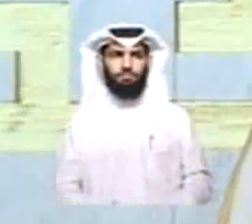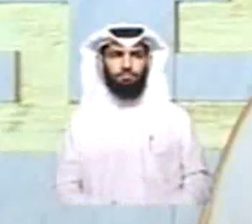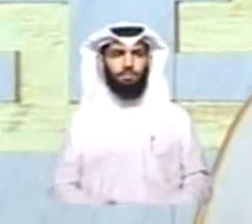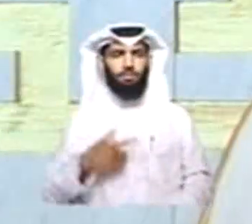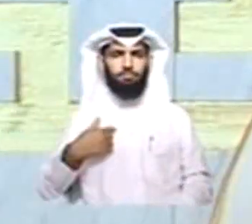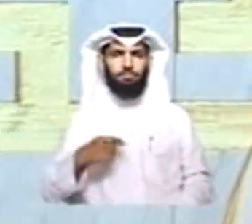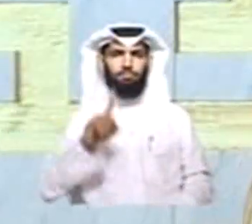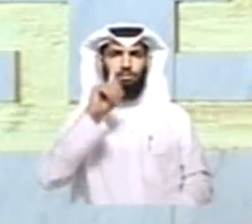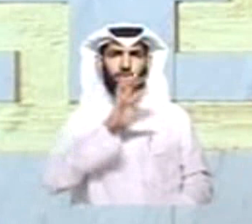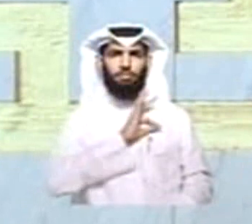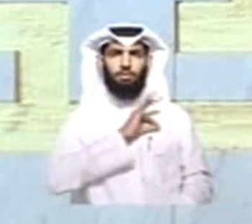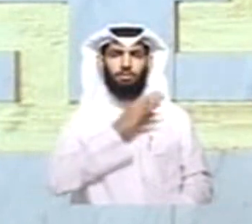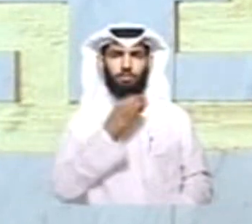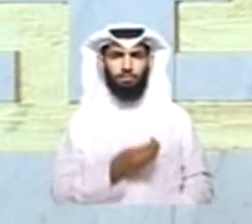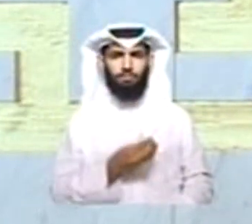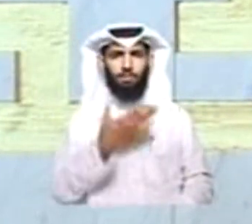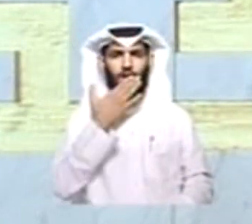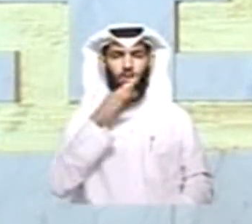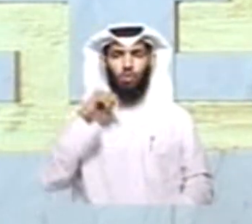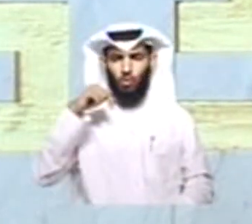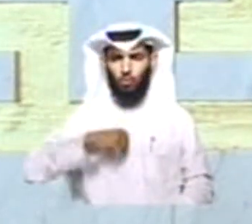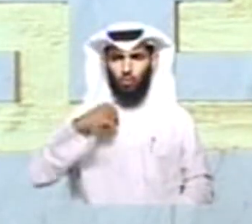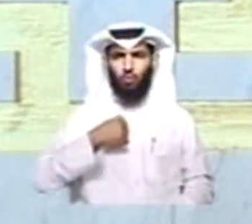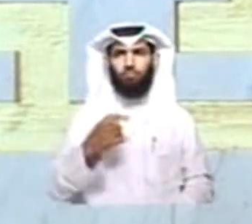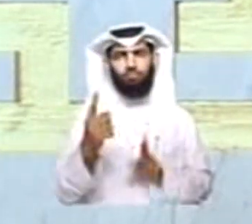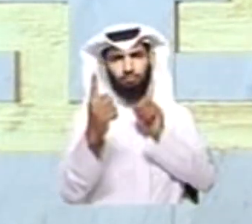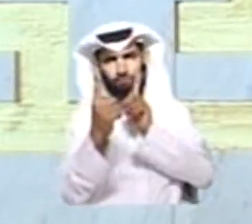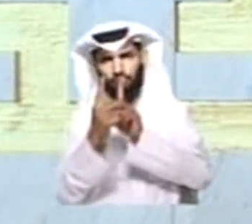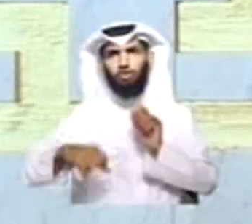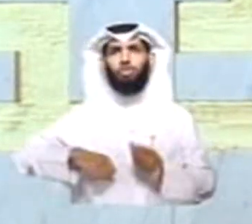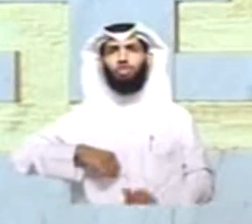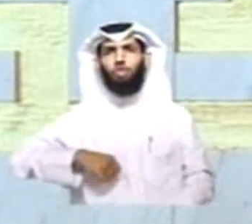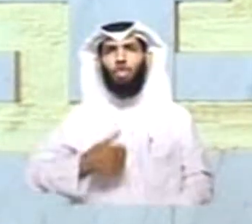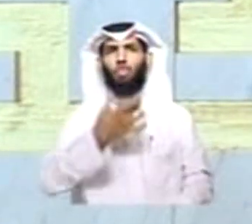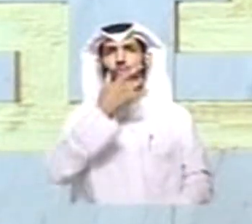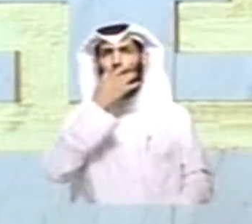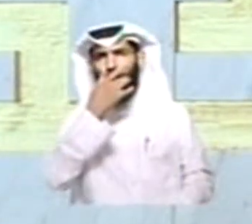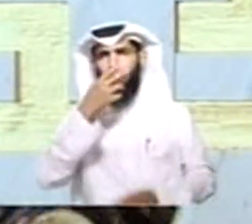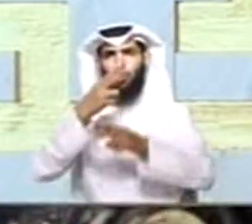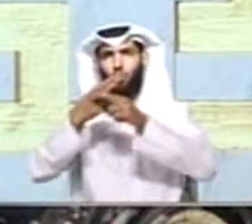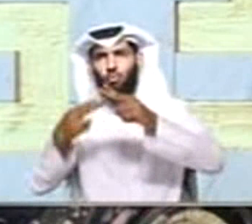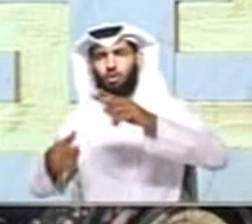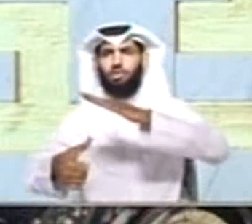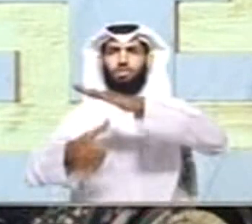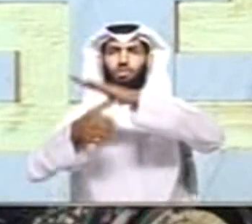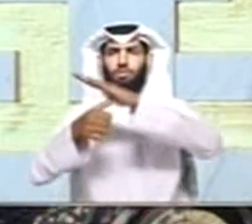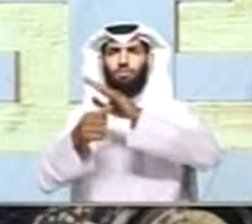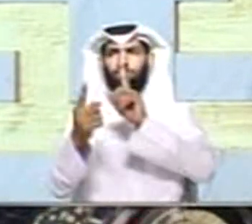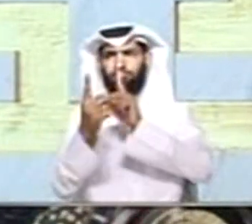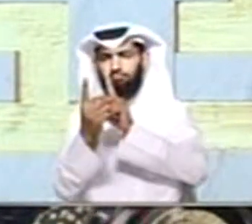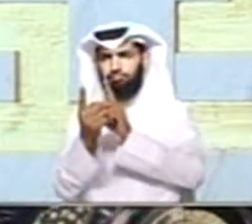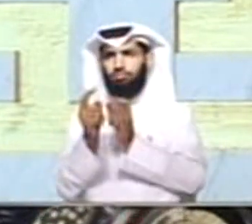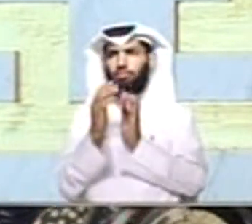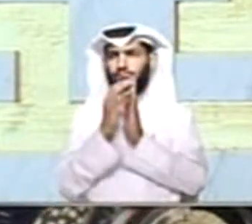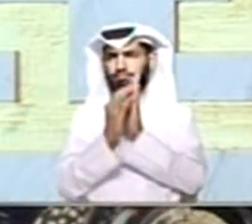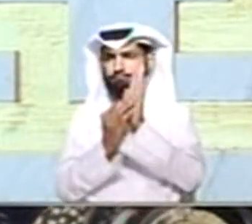بسم الله الرحمن الرحيم. اليوم طبعا تشرفنا بلقاء حضرة صاحب السمو أمير البلاد حفظه الله ورعاه، وأطلعنا سموه